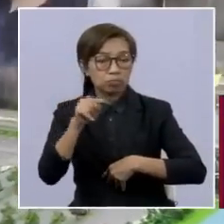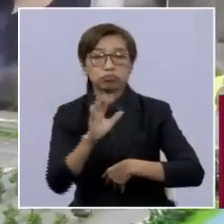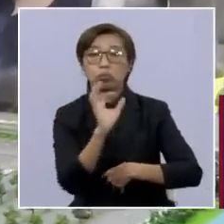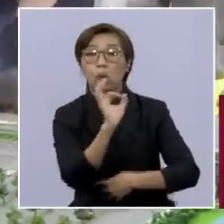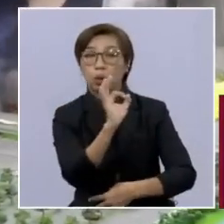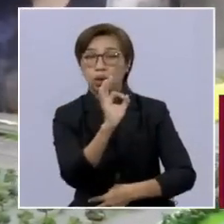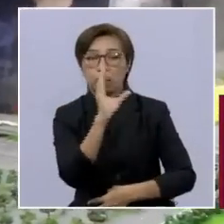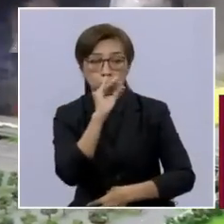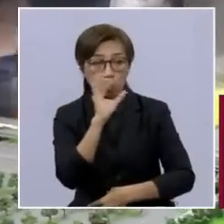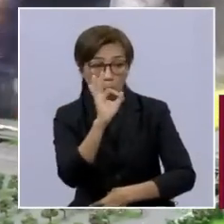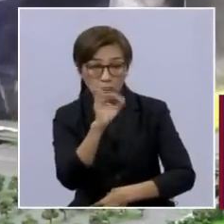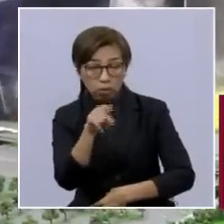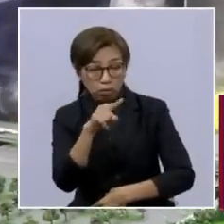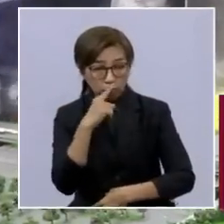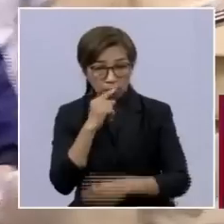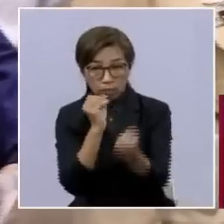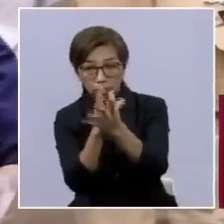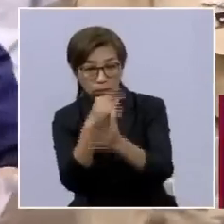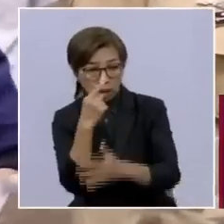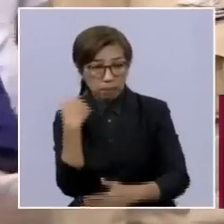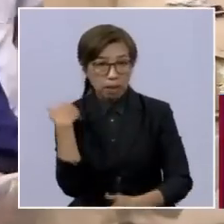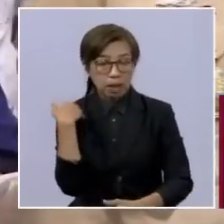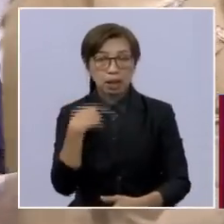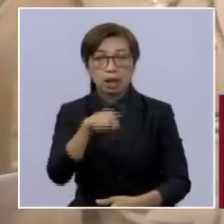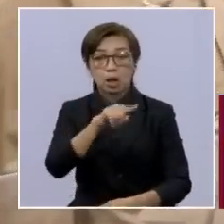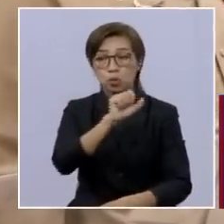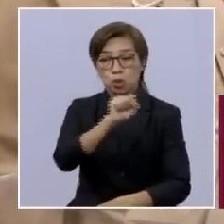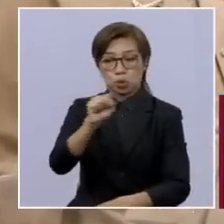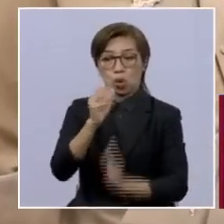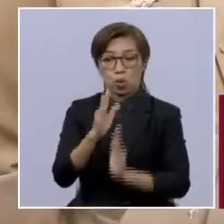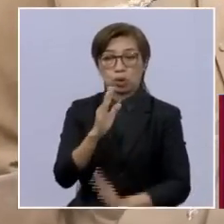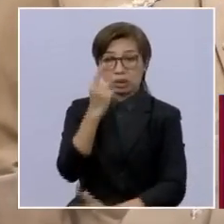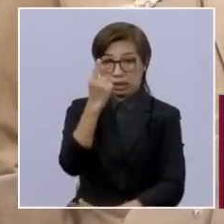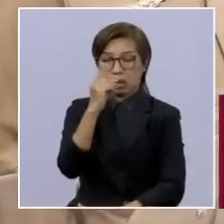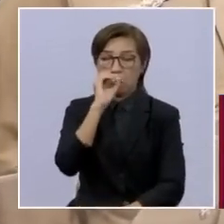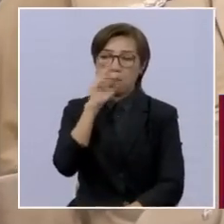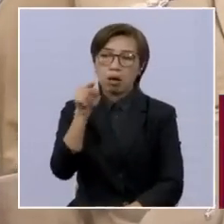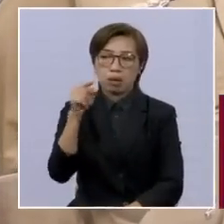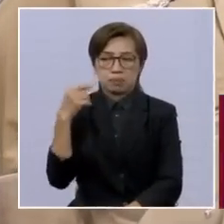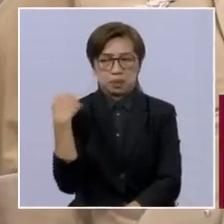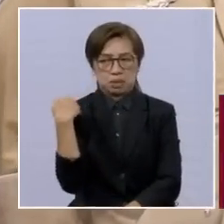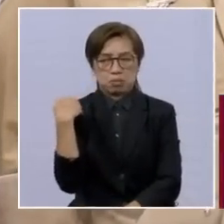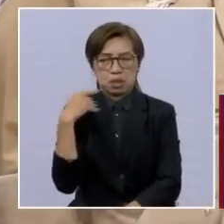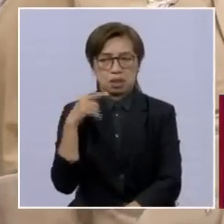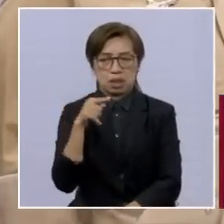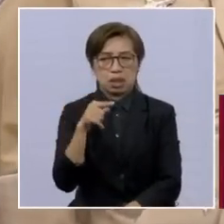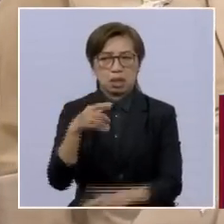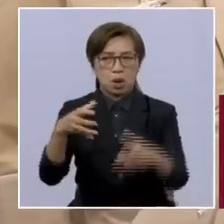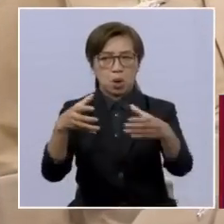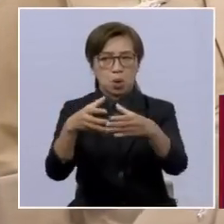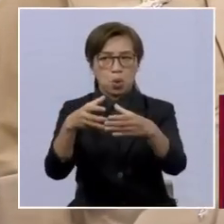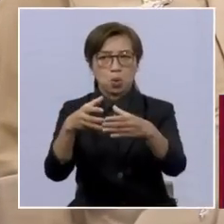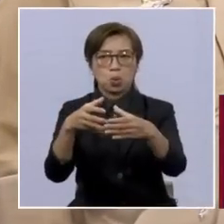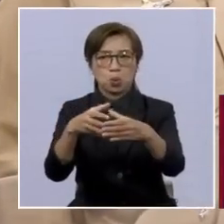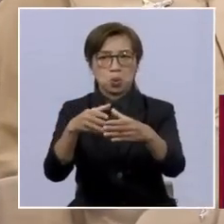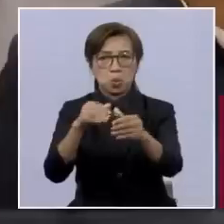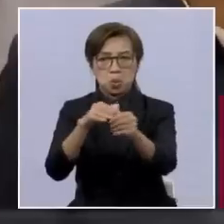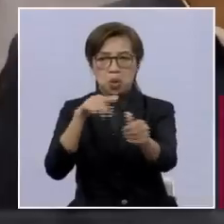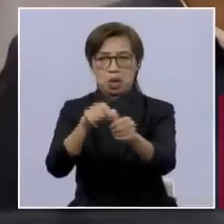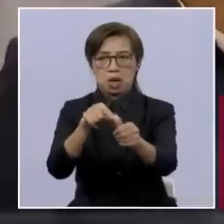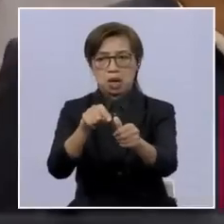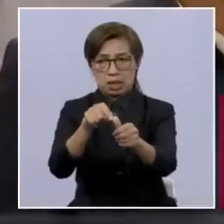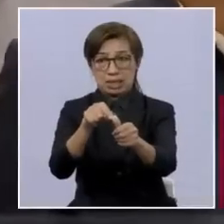คกระทบใครหรือเปล่าก่อนที่จะมีส.ส.คนหนึ่งบอกกับนายกว่ามีลูกชายแกนนำพรรคในพื้นที่คนหนึ่งขว